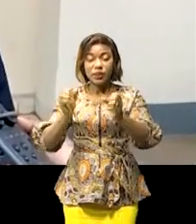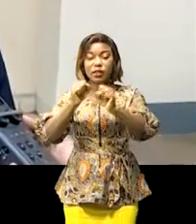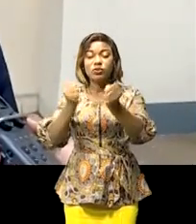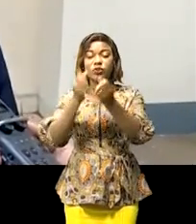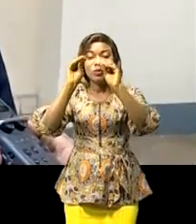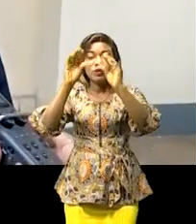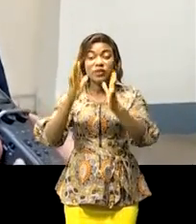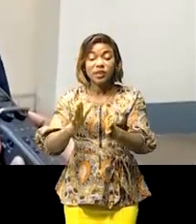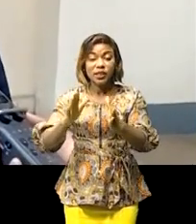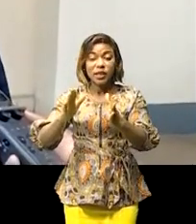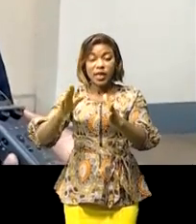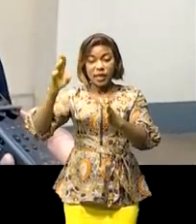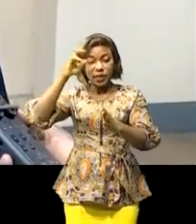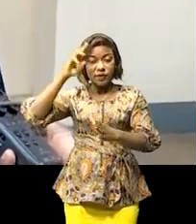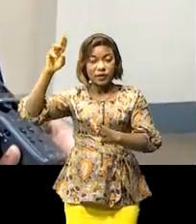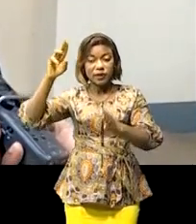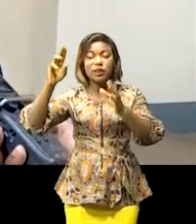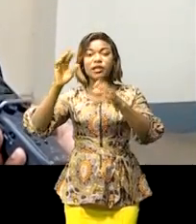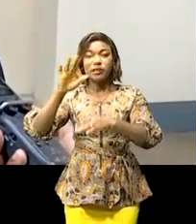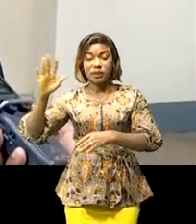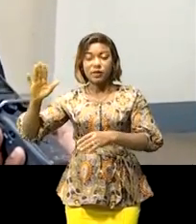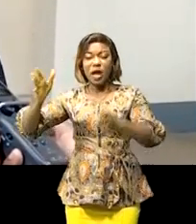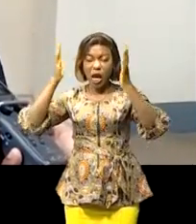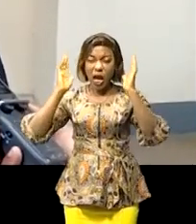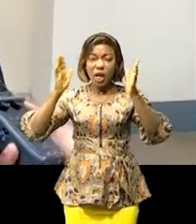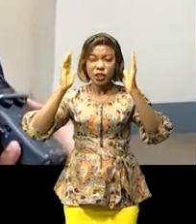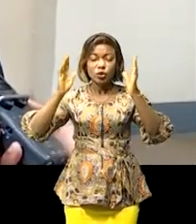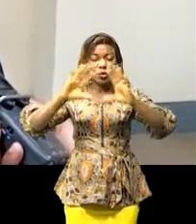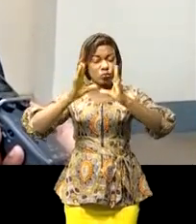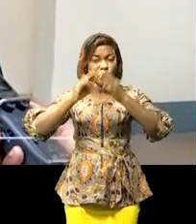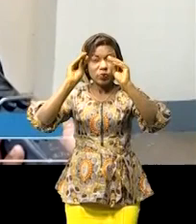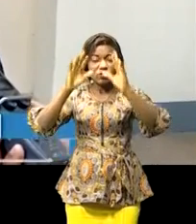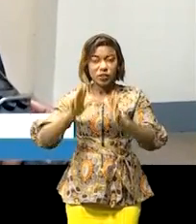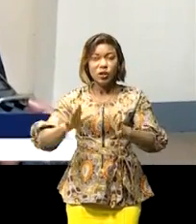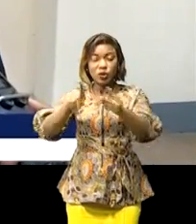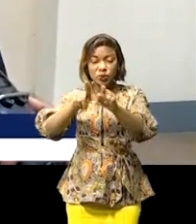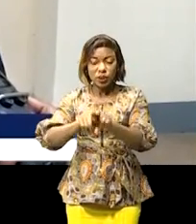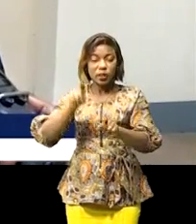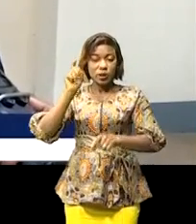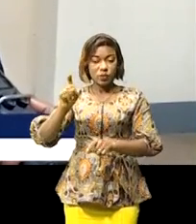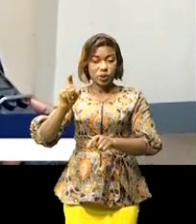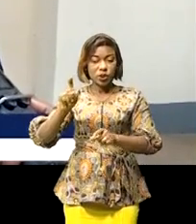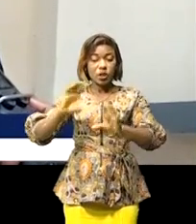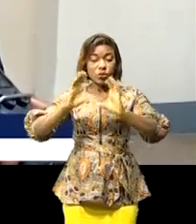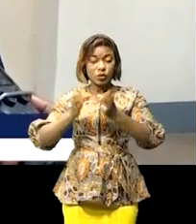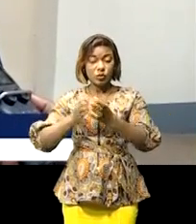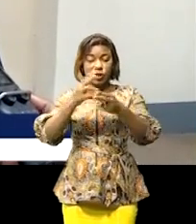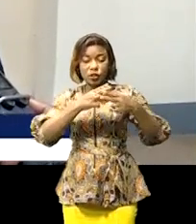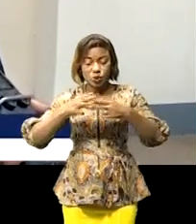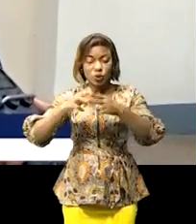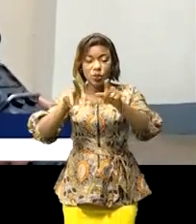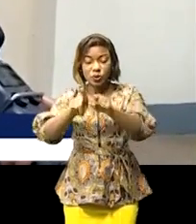l'association des professeurs de l'université de Kinshasa met en garde ses professeurs et prend à témoin le comité de gestion ainsi que